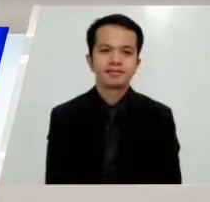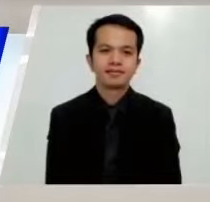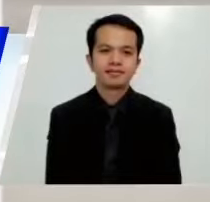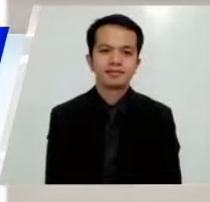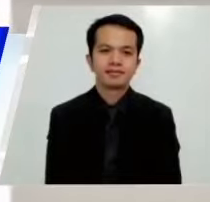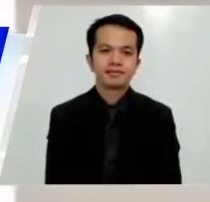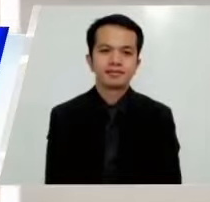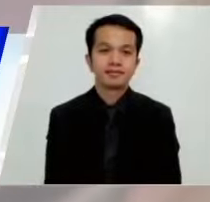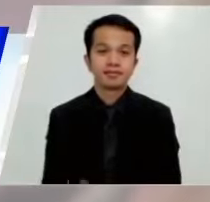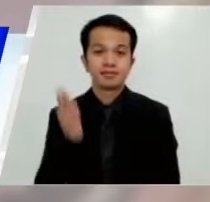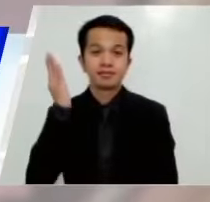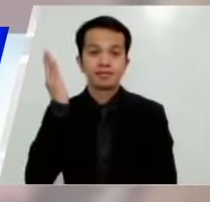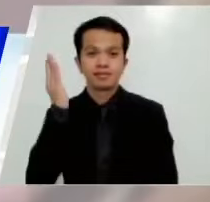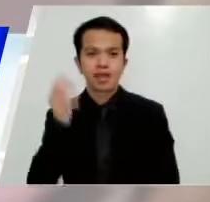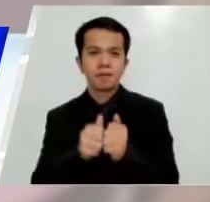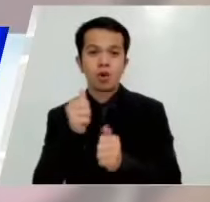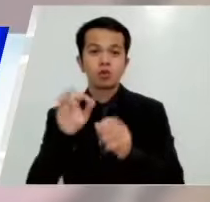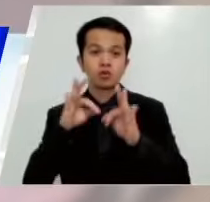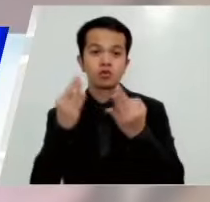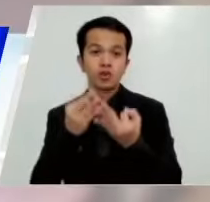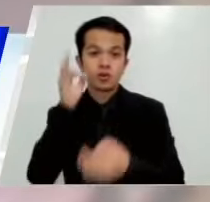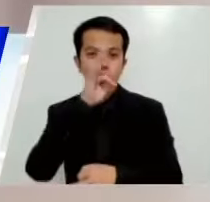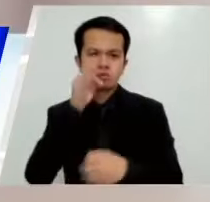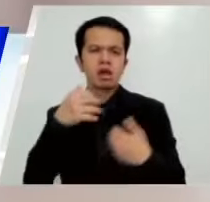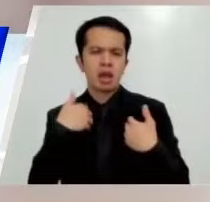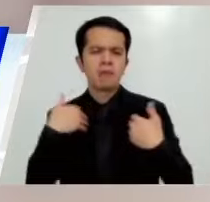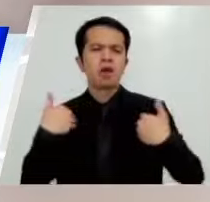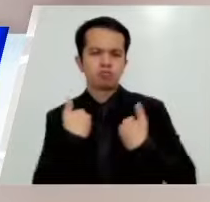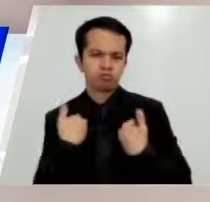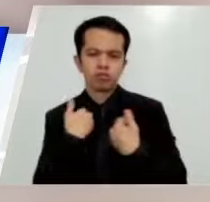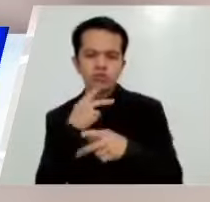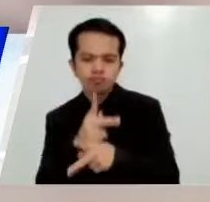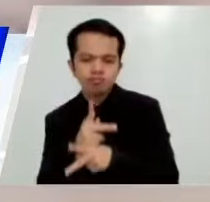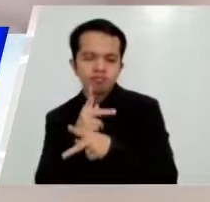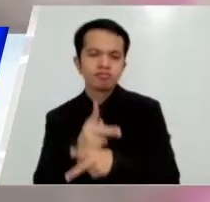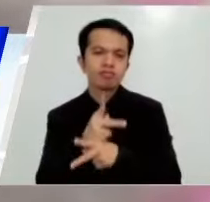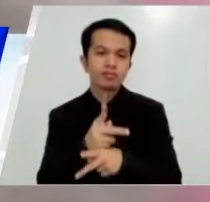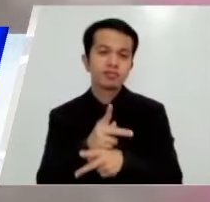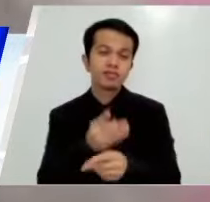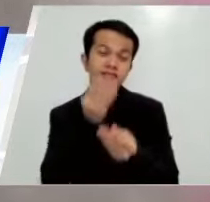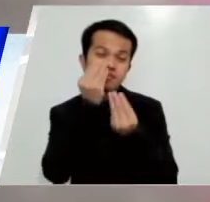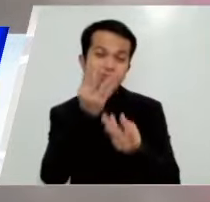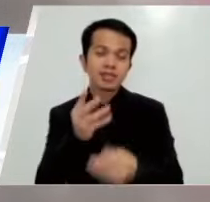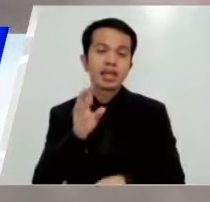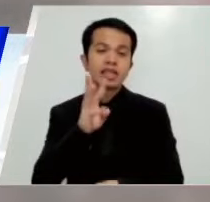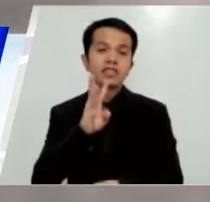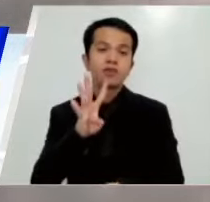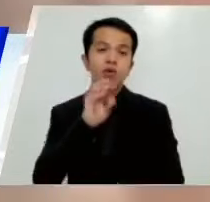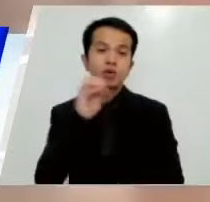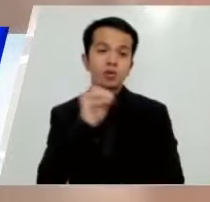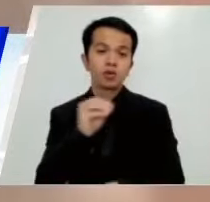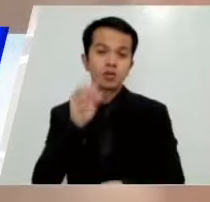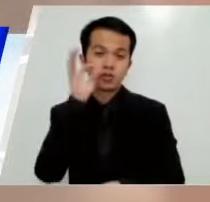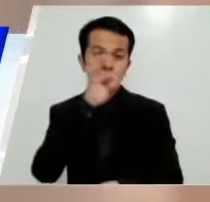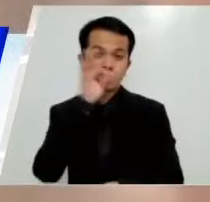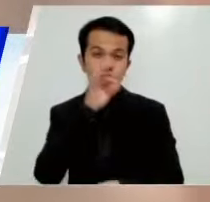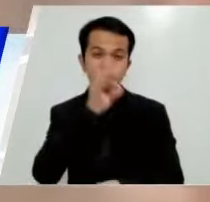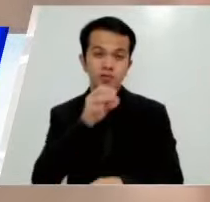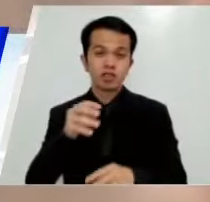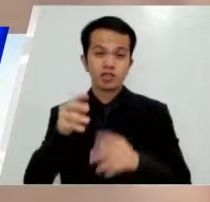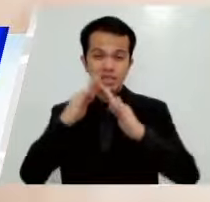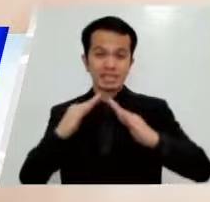Karamihan sa pamilyang Pilipino may pet o alagang hayop. Katunayan, 64% ng Filipino households ang may pet o